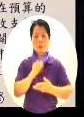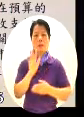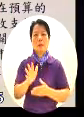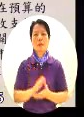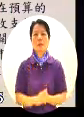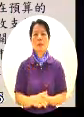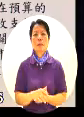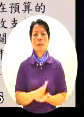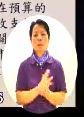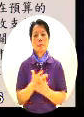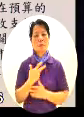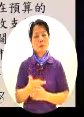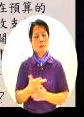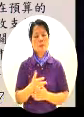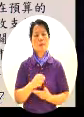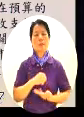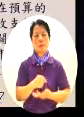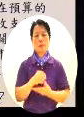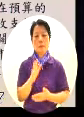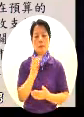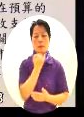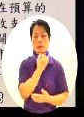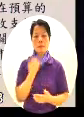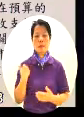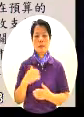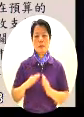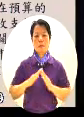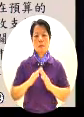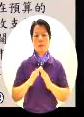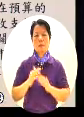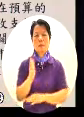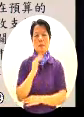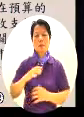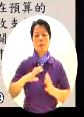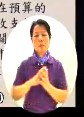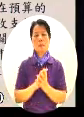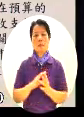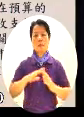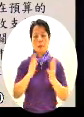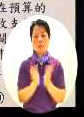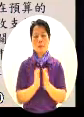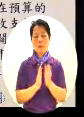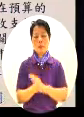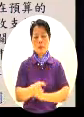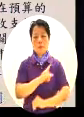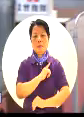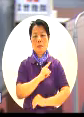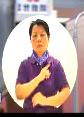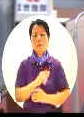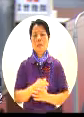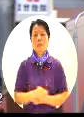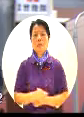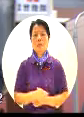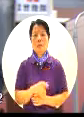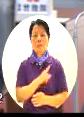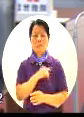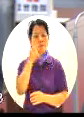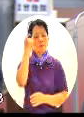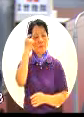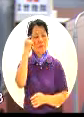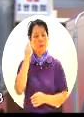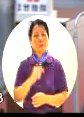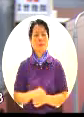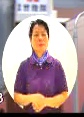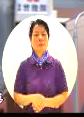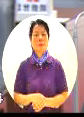七项的建议哈，有可能事务团队认为我是家己的思维，但是